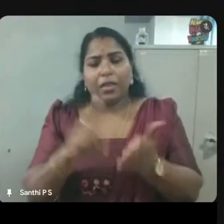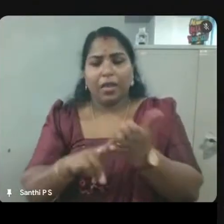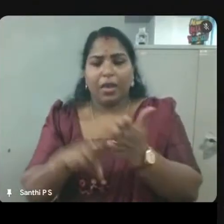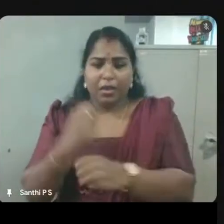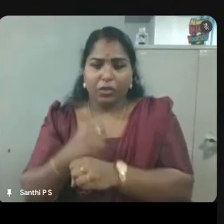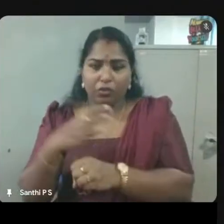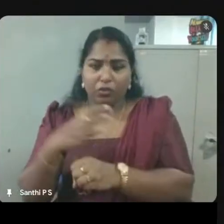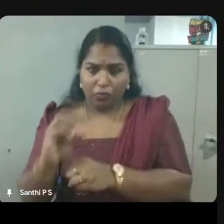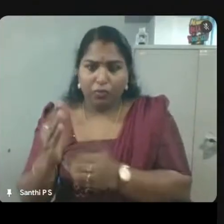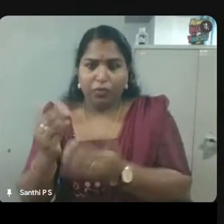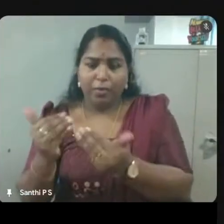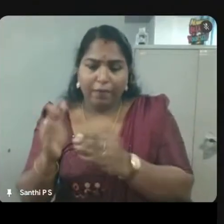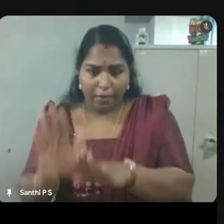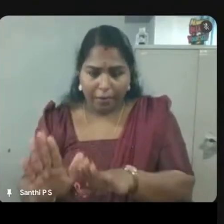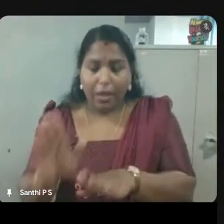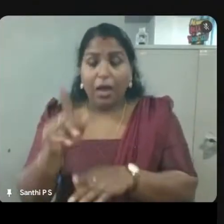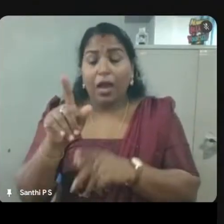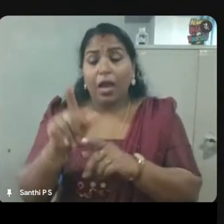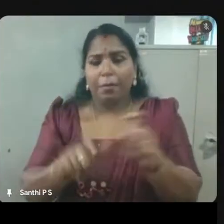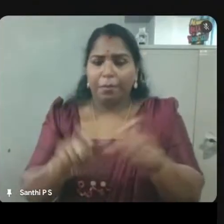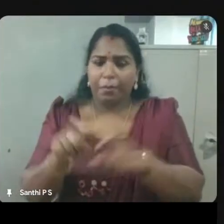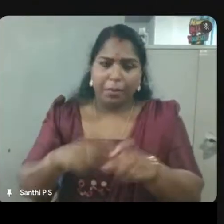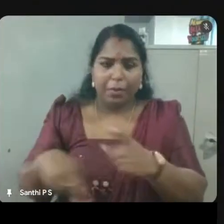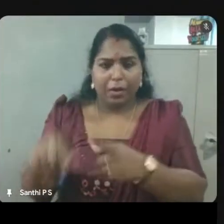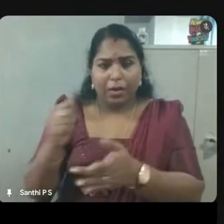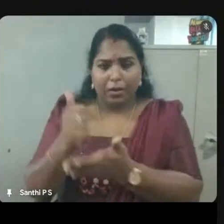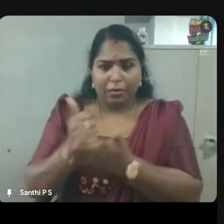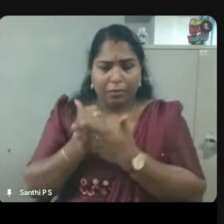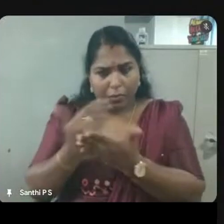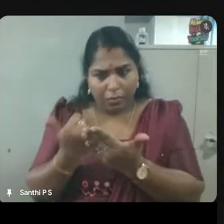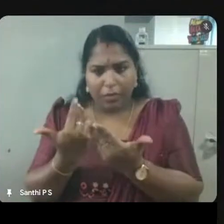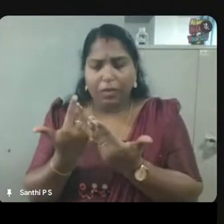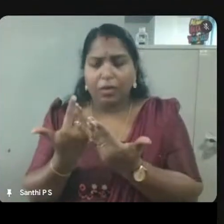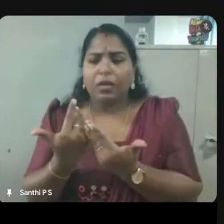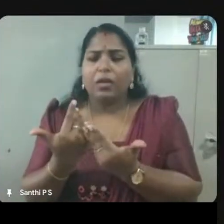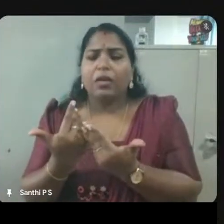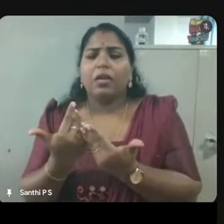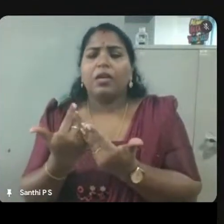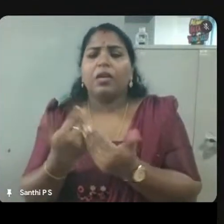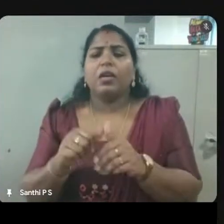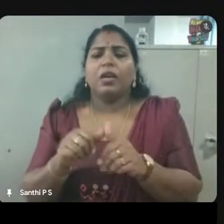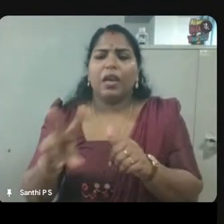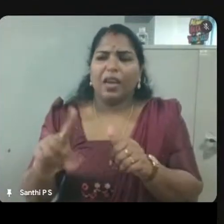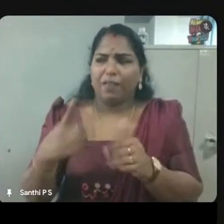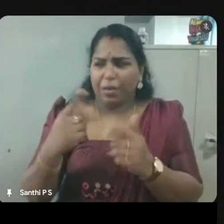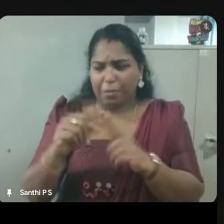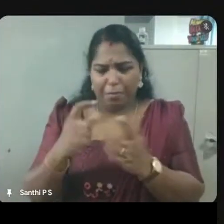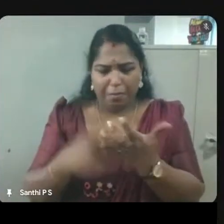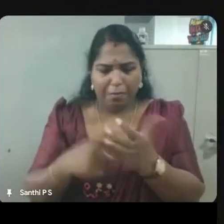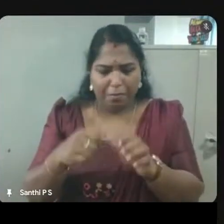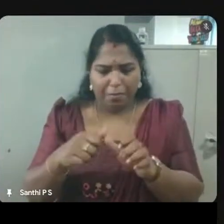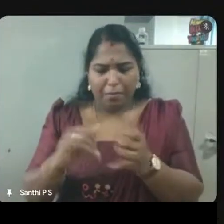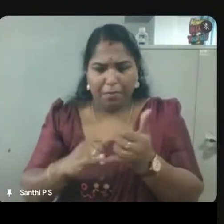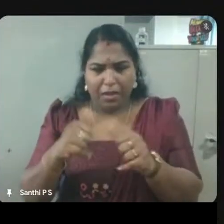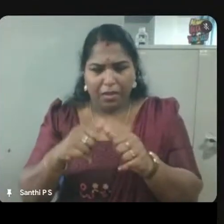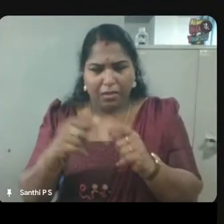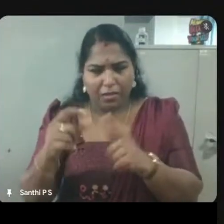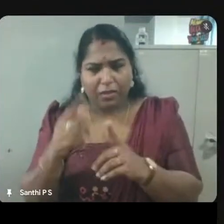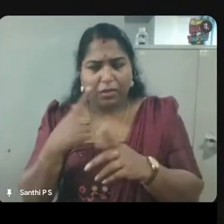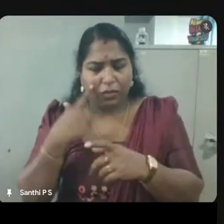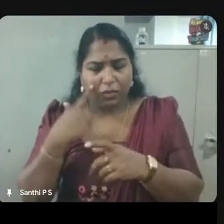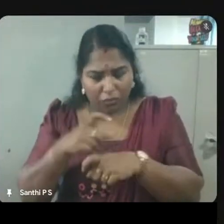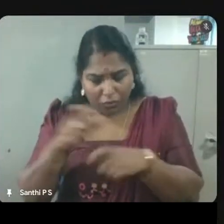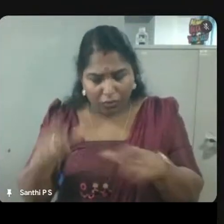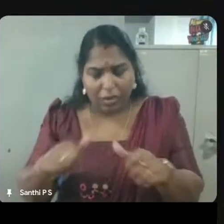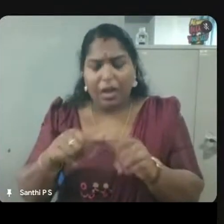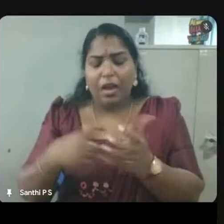അവരുടെയൊക്കെ സഹായം നമുക്ക് എടുക്കാവുന്നതാണ്. LV പ്രസാദ് ഇൻസ്റ്റിറ്റ്യൂട്ടിന്, ശങ്കർ നേത്രാലയ, അങ്ങനത്തെ വലിയ വലിയ ഇൻസ്റ്റിറ്റ്യൂട്ട്സിൽ, അരവിന്ദ് ഐ ഹോസ്പിറ്റലിൽ